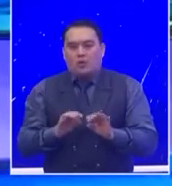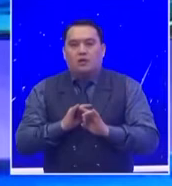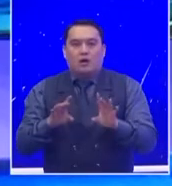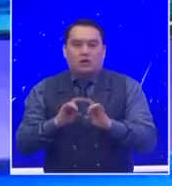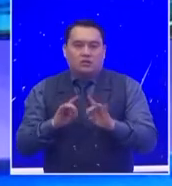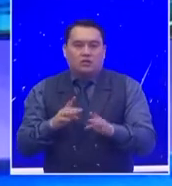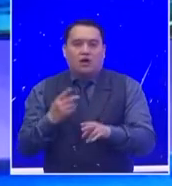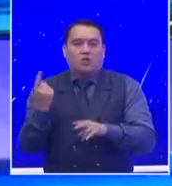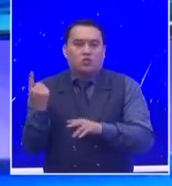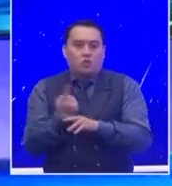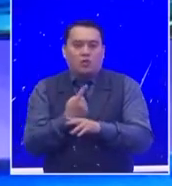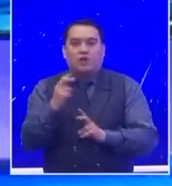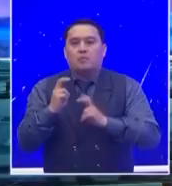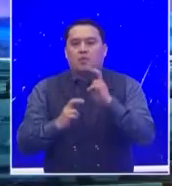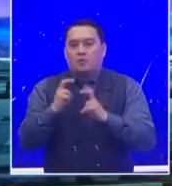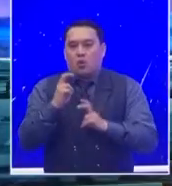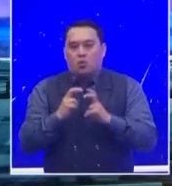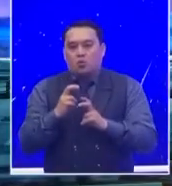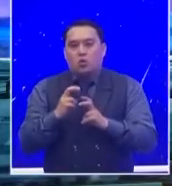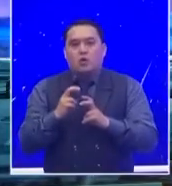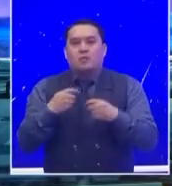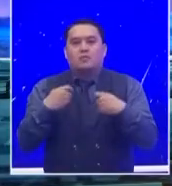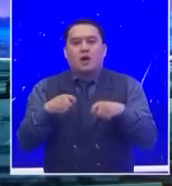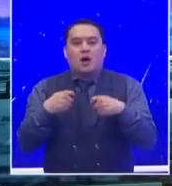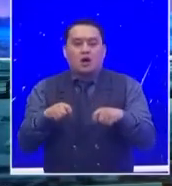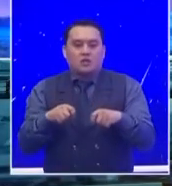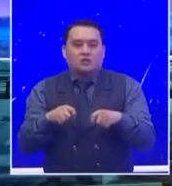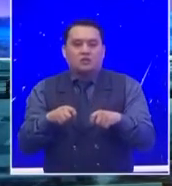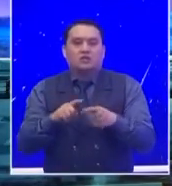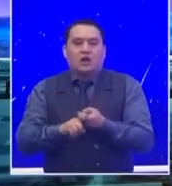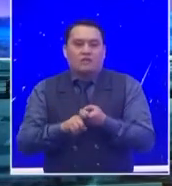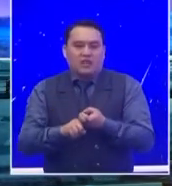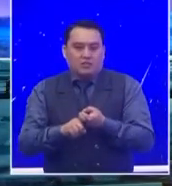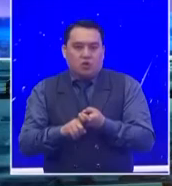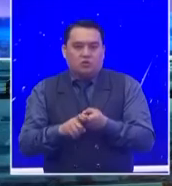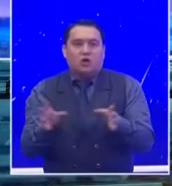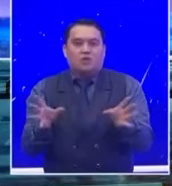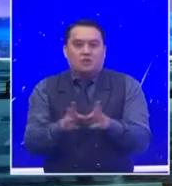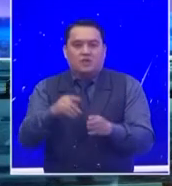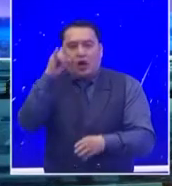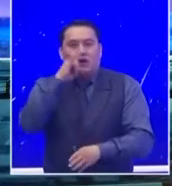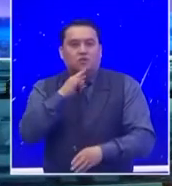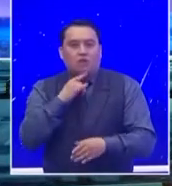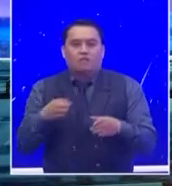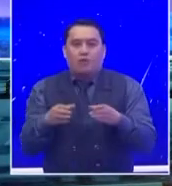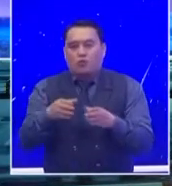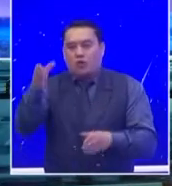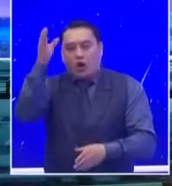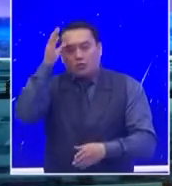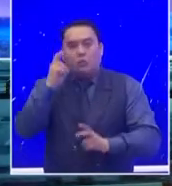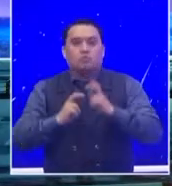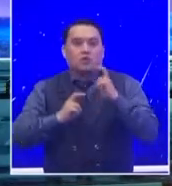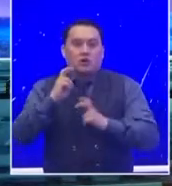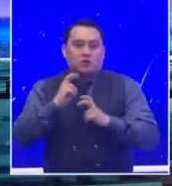корреспондент Хабар-24. Одновременно предприятие уходит от сырьевой зависимости. Совместно с Казахстанским фондом науки